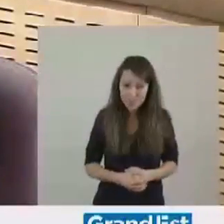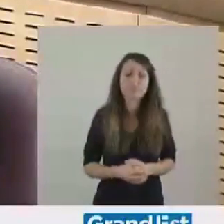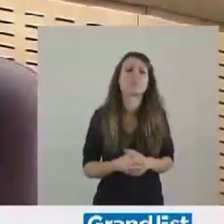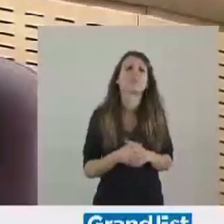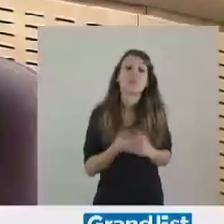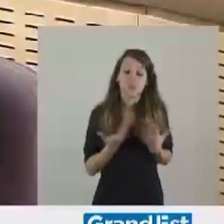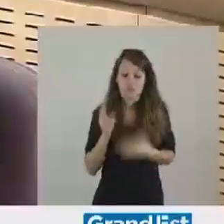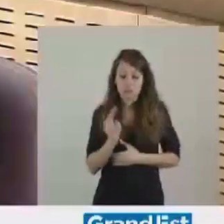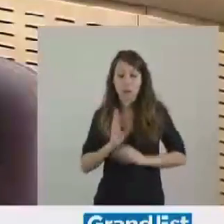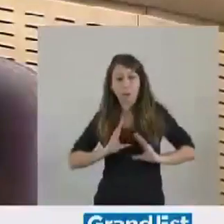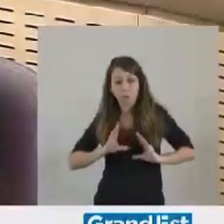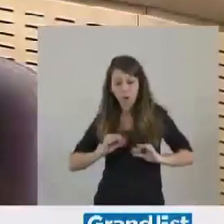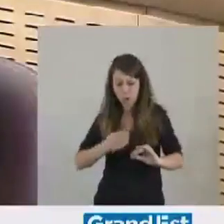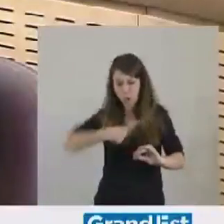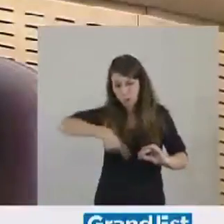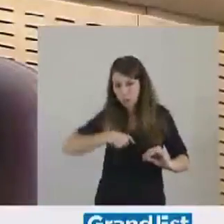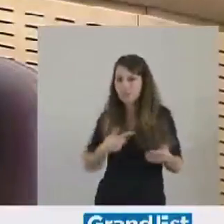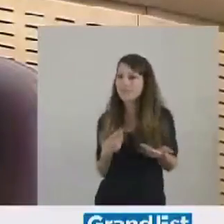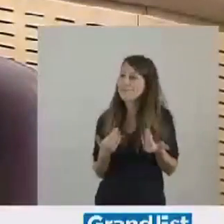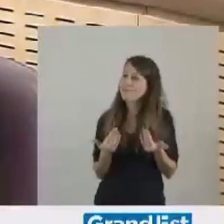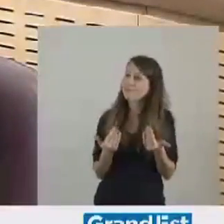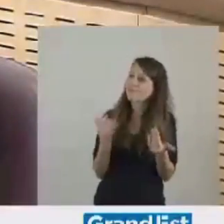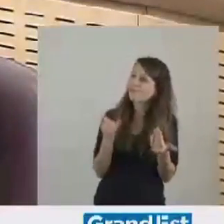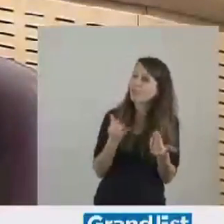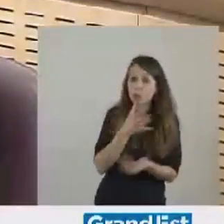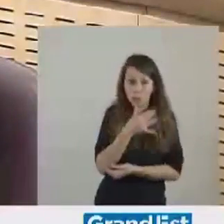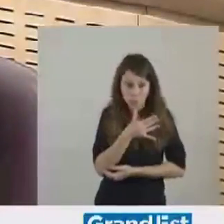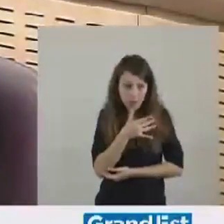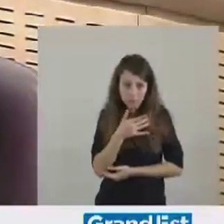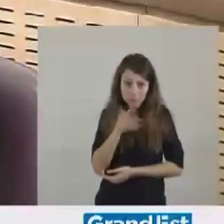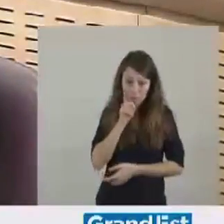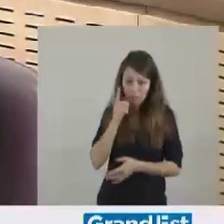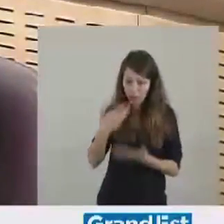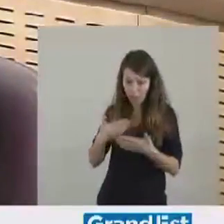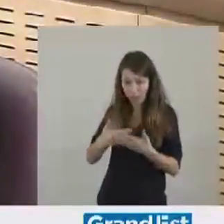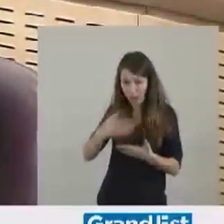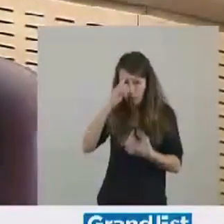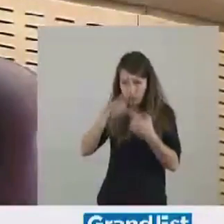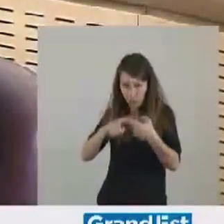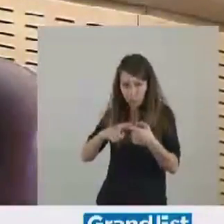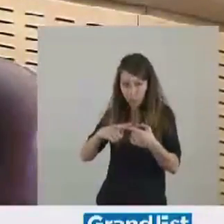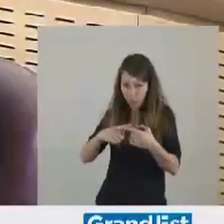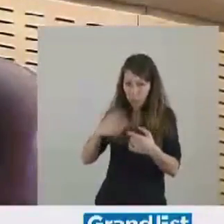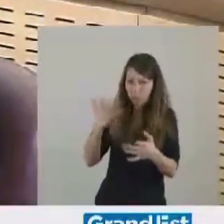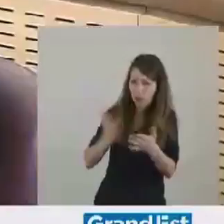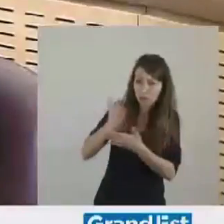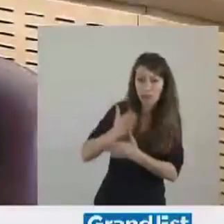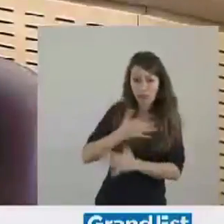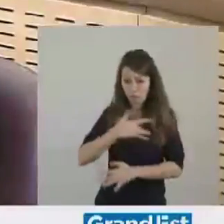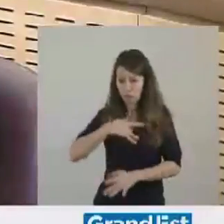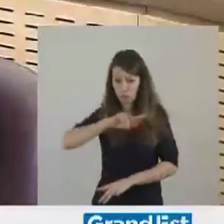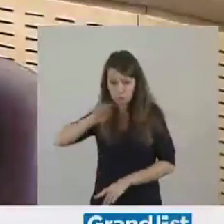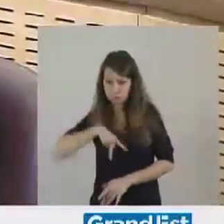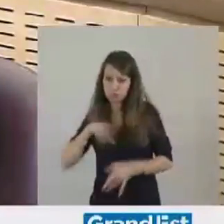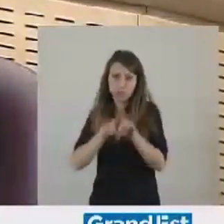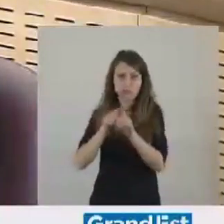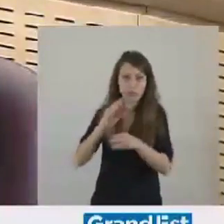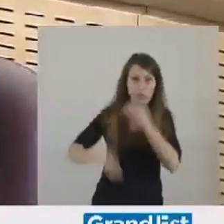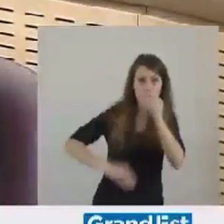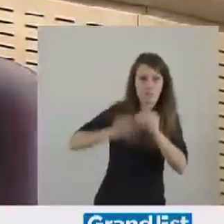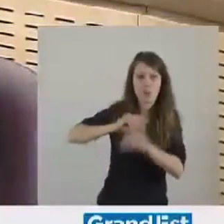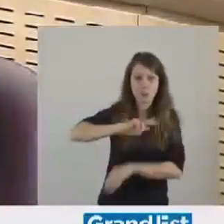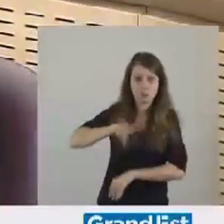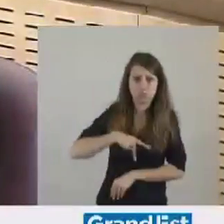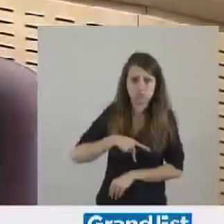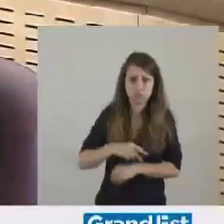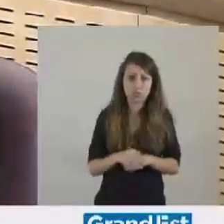nous ne pouvons pas attendre. Il en va de notre avenir, de notre santé et celle de notre planète. Prenons acte de ce défi qu'est la réduction des émissions de gaz à